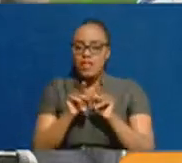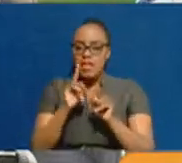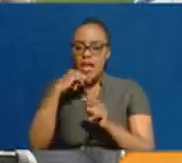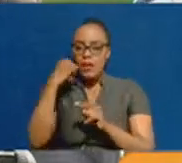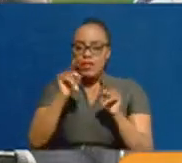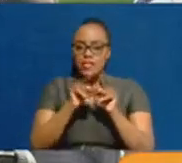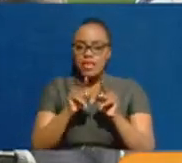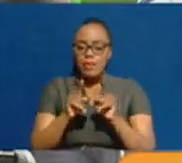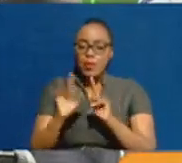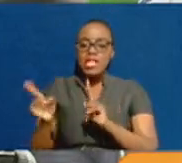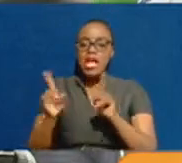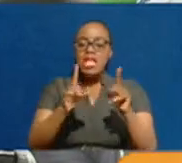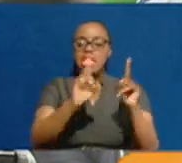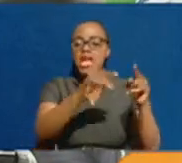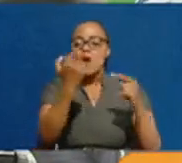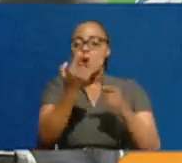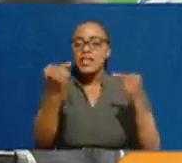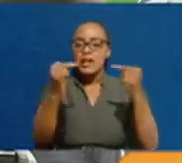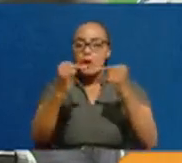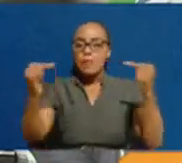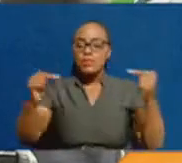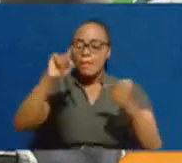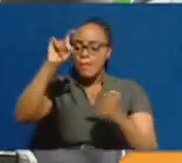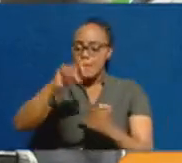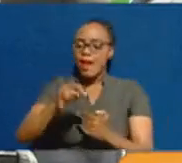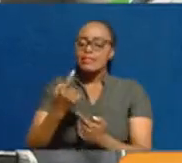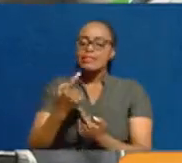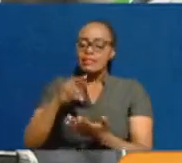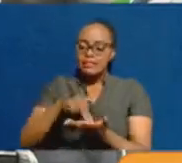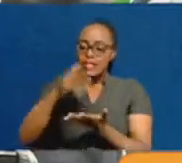bado akokomadaki. We must stand for what is truthful and just.